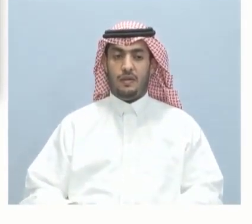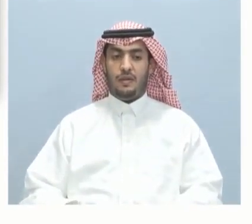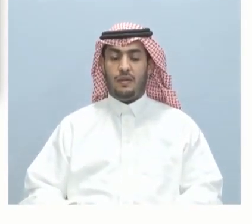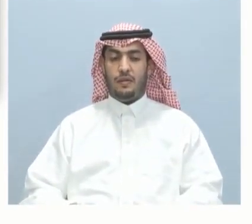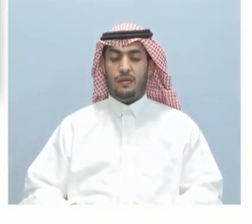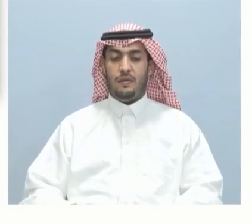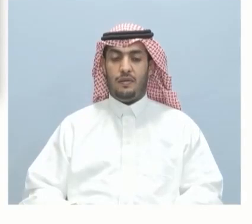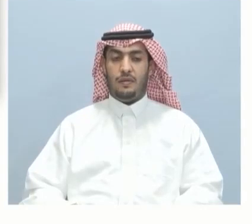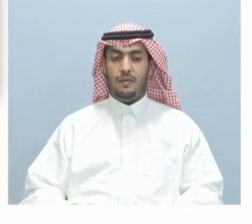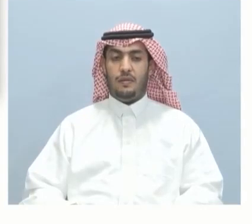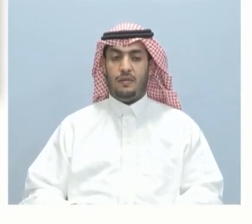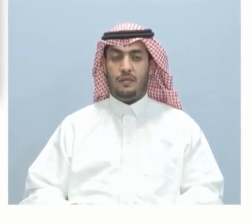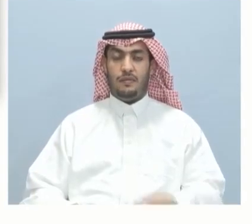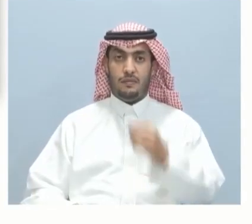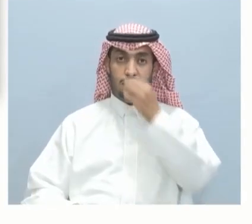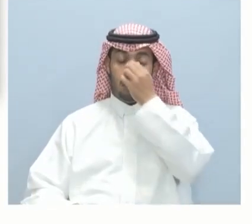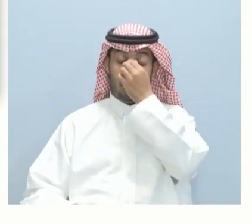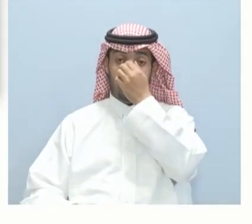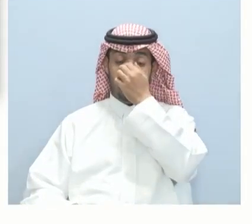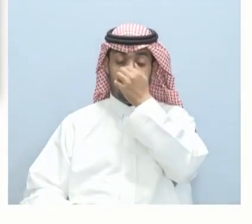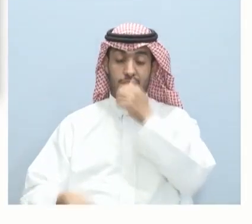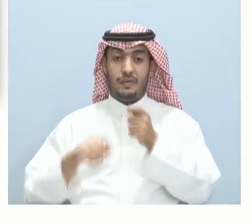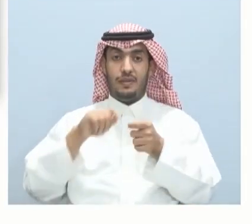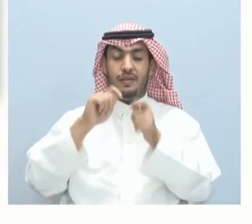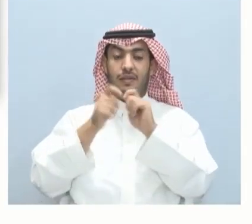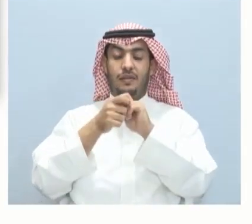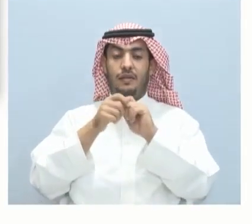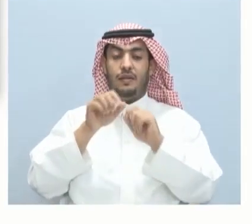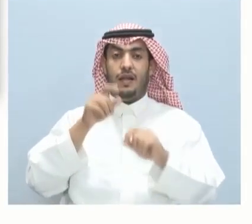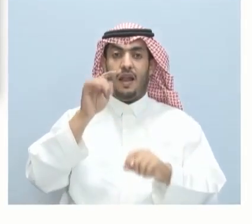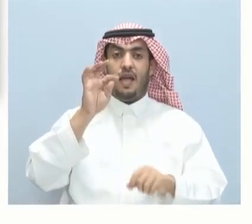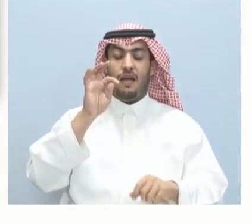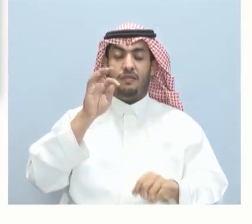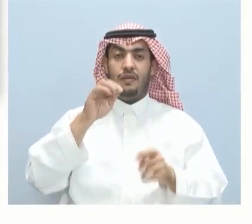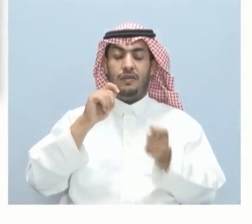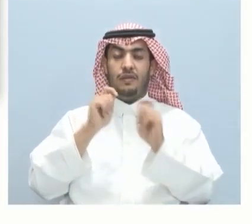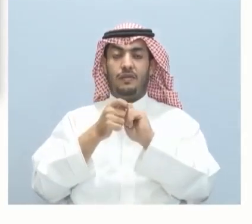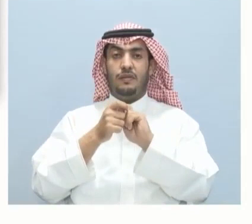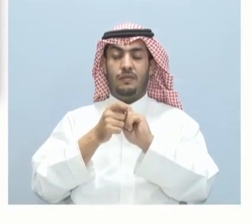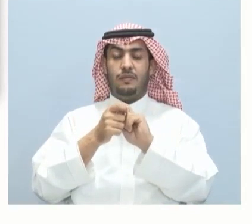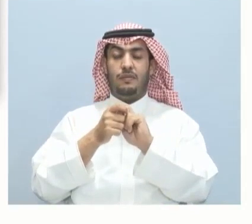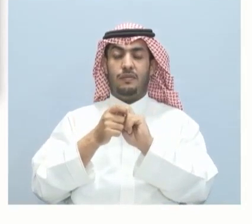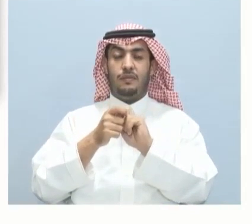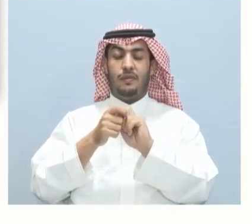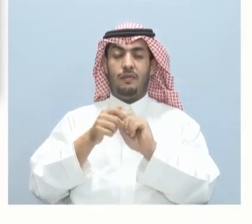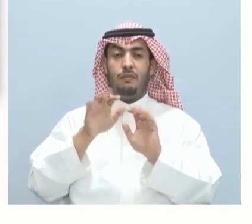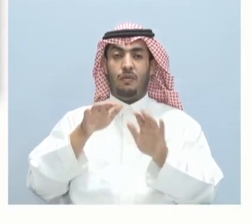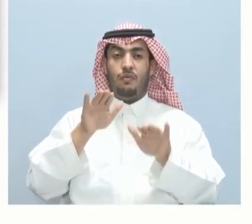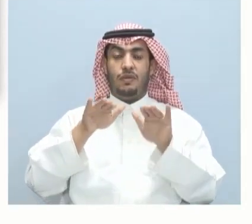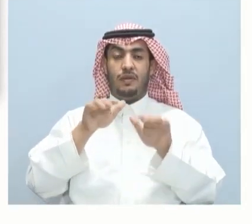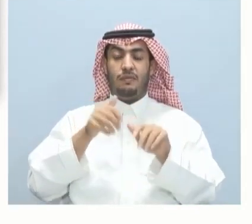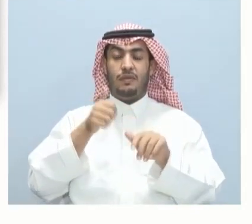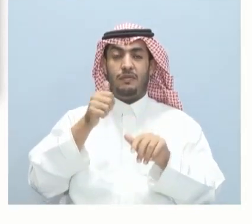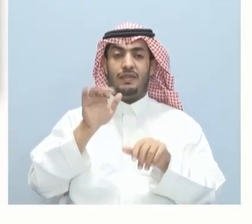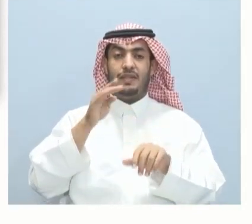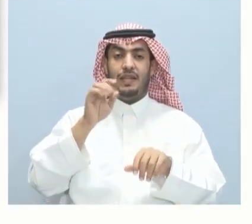كيف يكون ذلك قلنا انني ساقوم بالتعويض مباشره طيب الاف هل اوجد الاف اولا ماذا نوجد وزنا كلا من